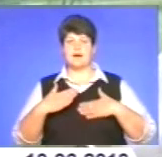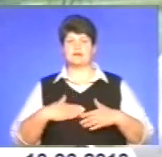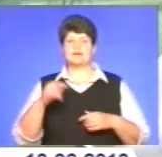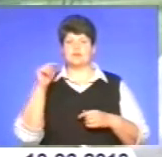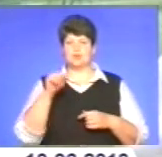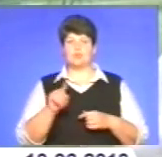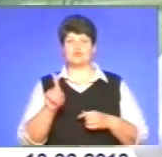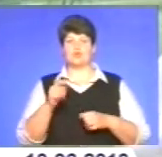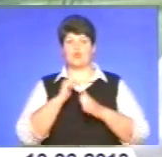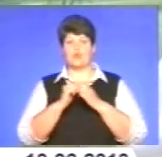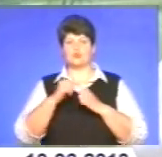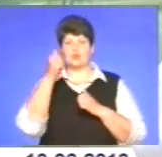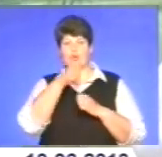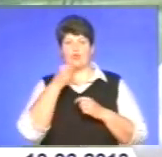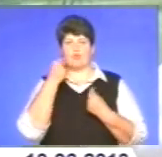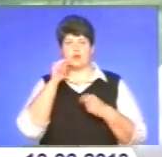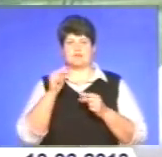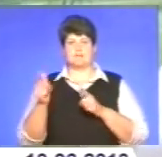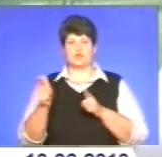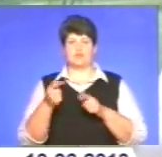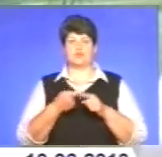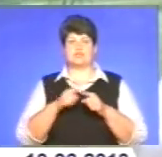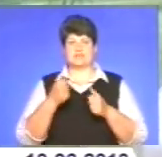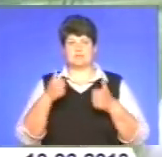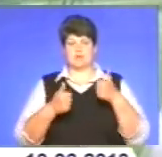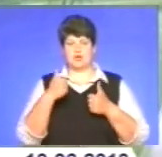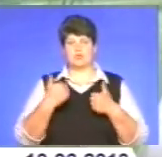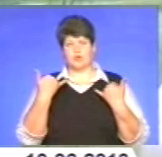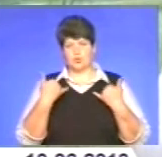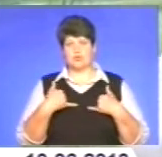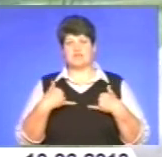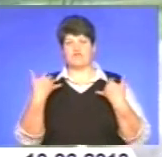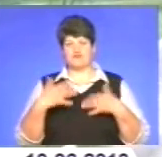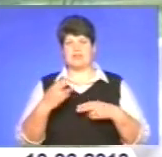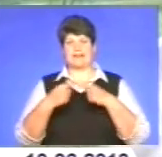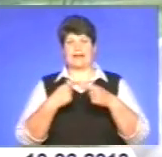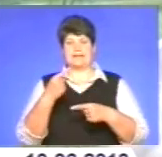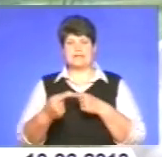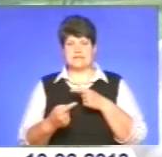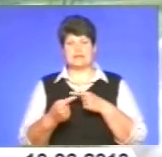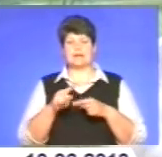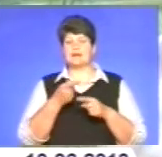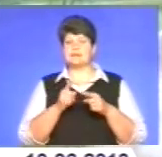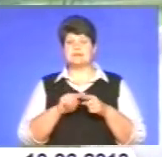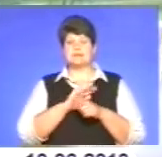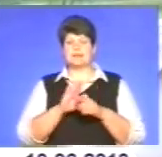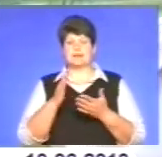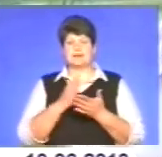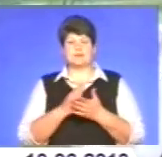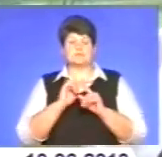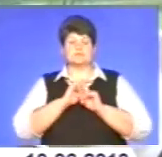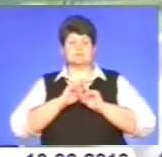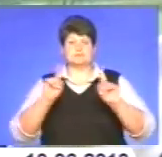щороку покращується підготовка до цих змагань. Вони вже стали для нас традиційними, і це не є якісь високопарні